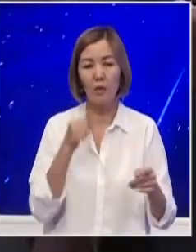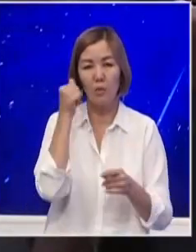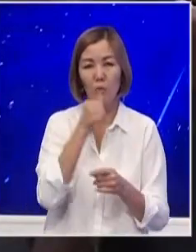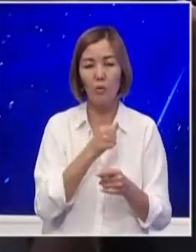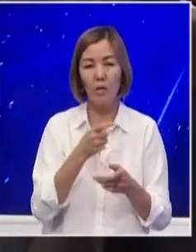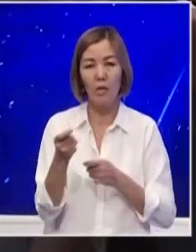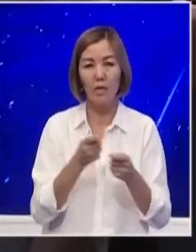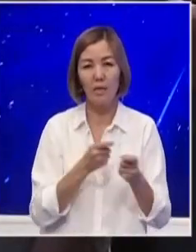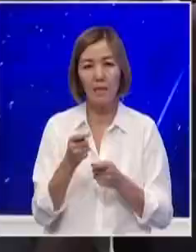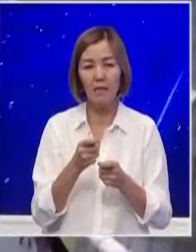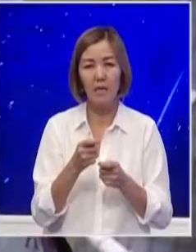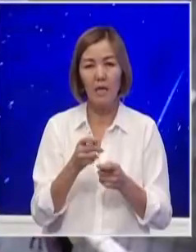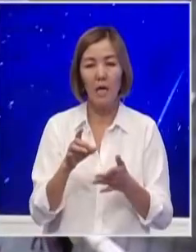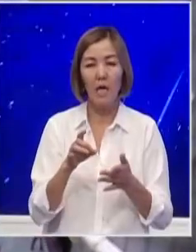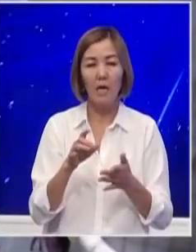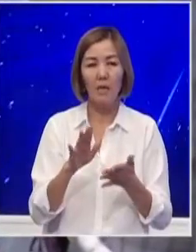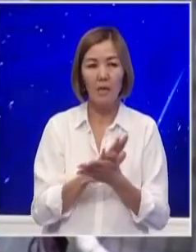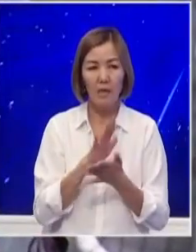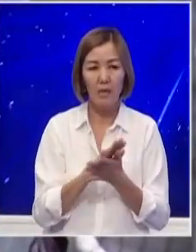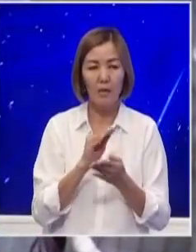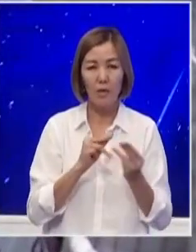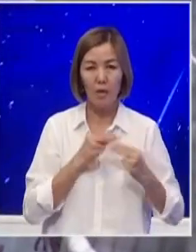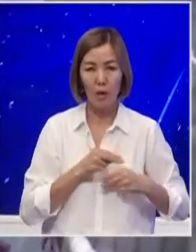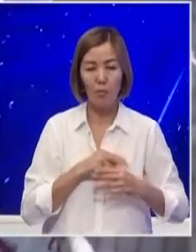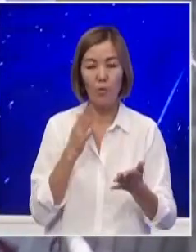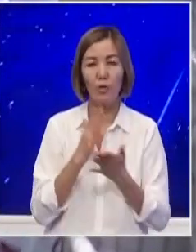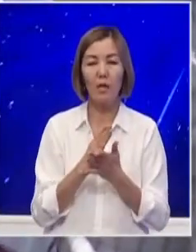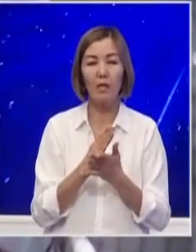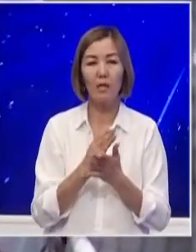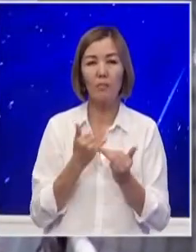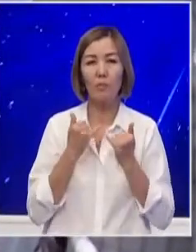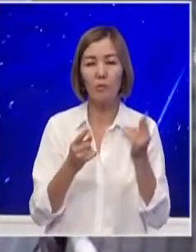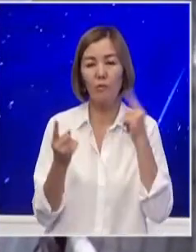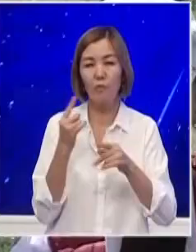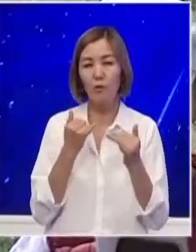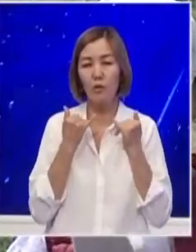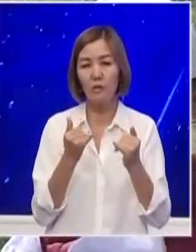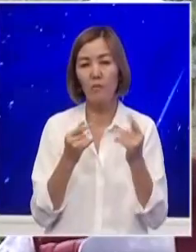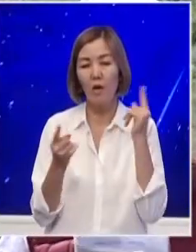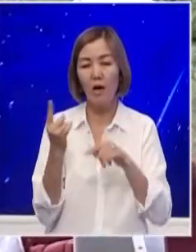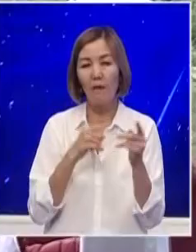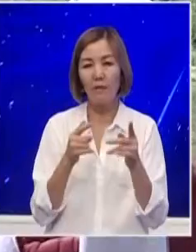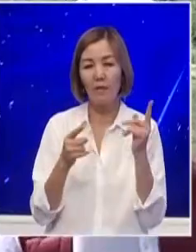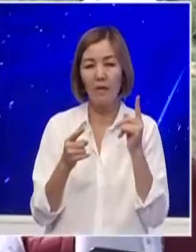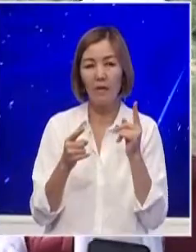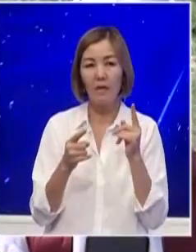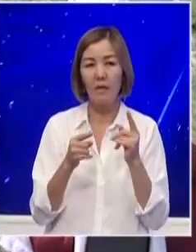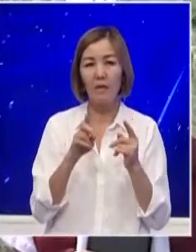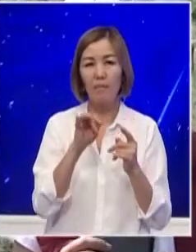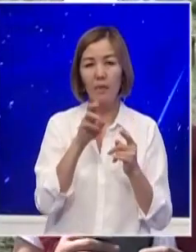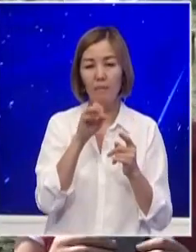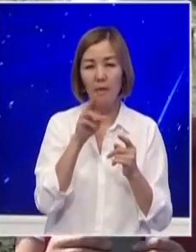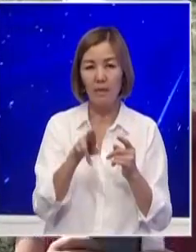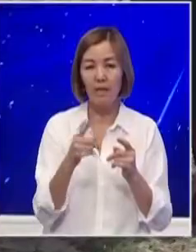редактором в районных изданиях. Жамао Бухарбай – поэт, всю свою жизнь посвятивший творчеству. Он автор таких произведений, как